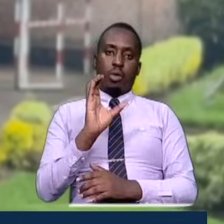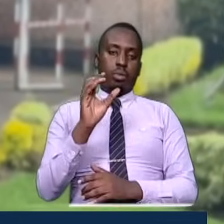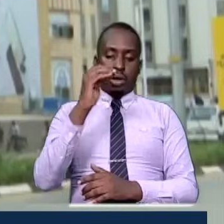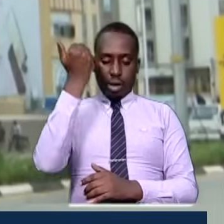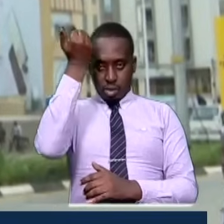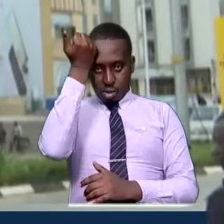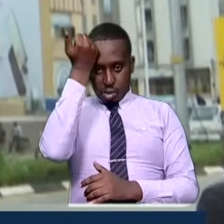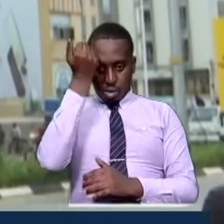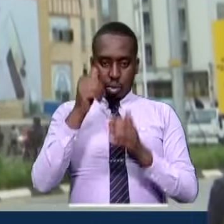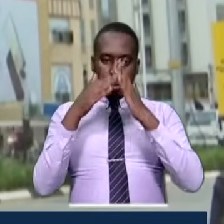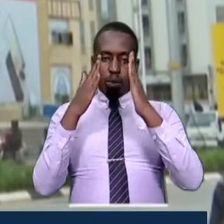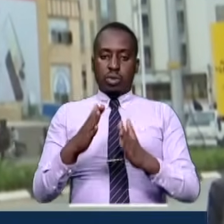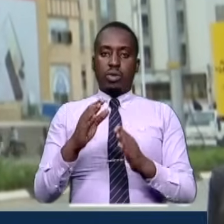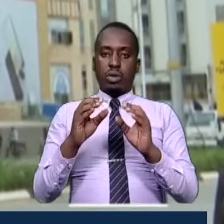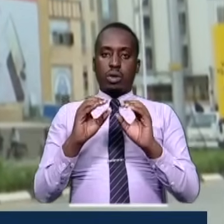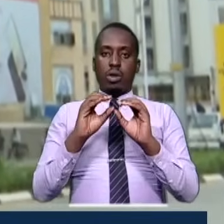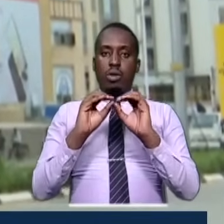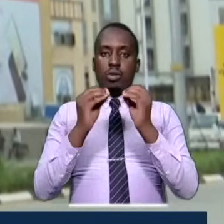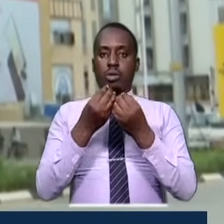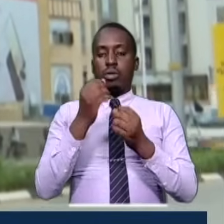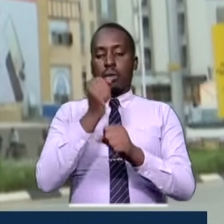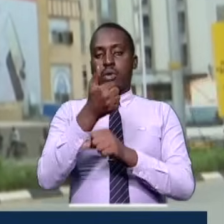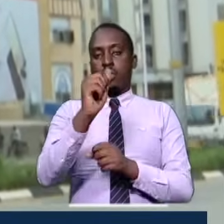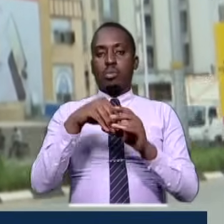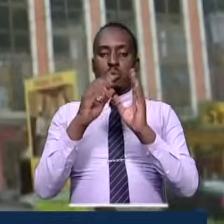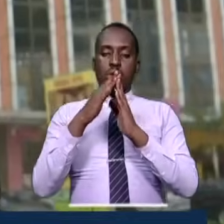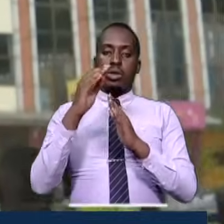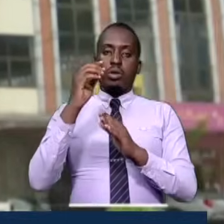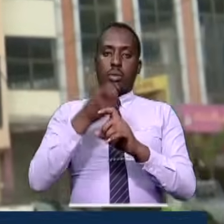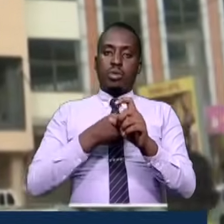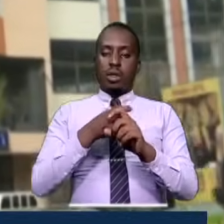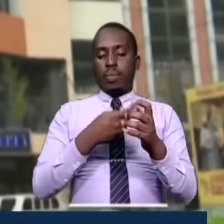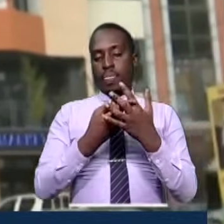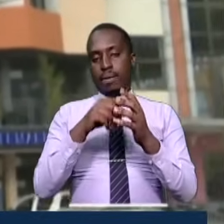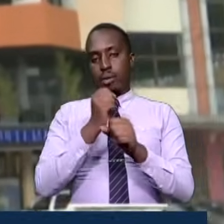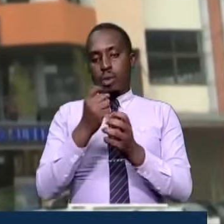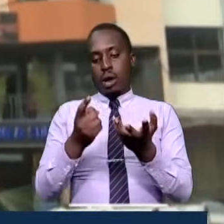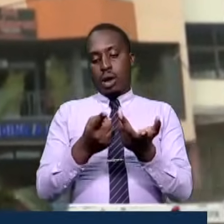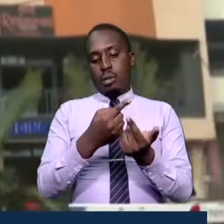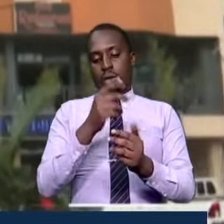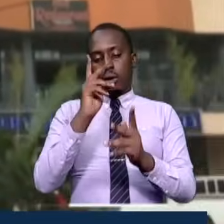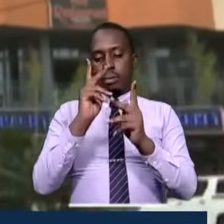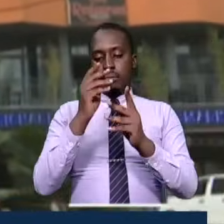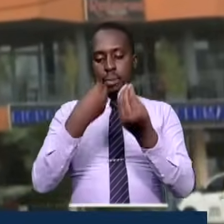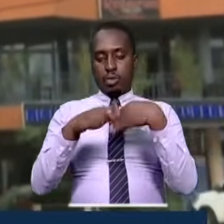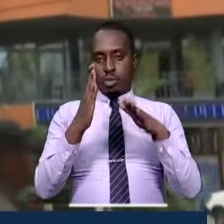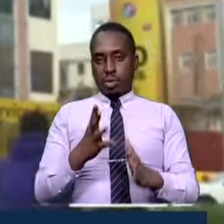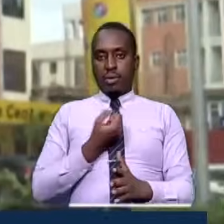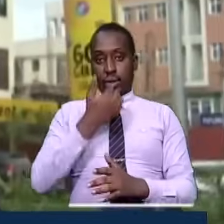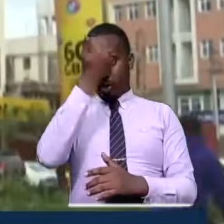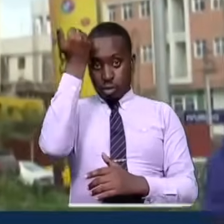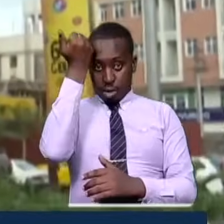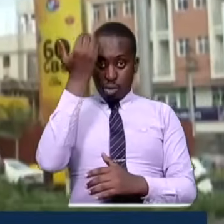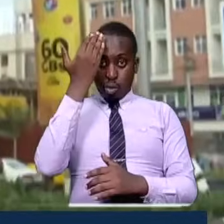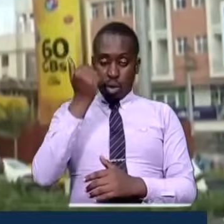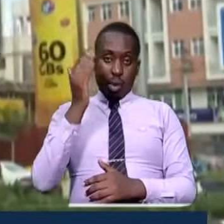d'assurance ubuyobozi bw'urugaga rw'abikorera mu mujyi wa Musanze bavuga ko bwatangiye gukora ibarura ry'abacuruzi bafite ubwishingizi kugira